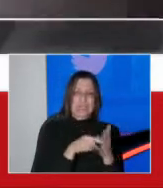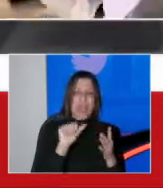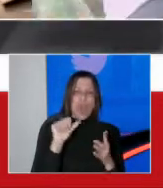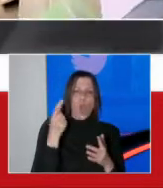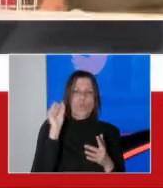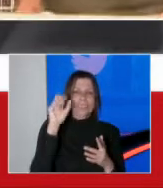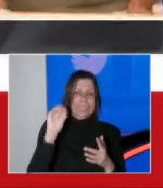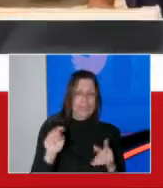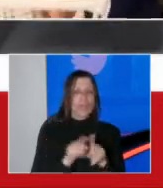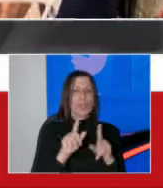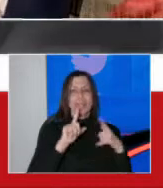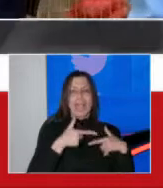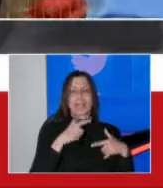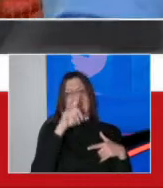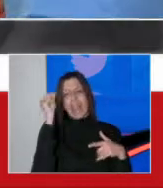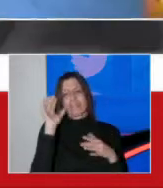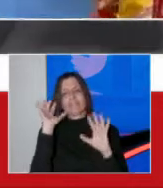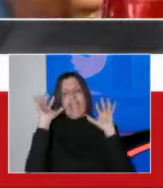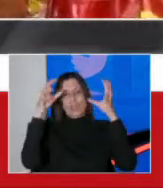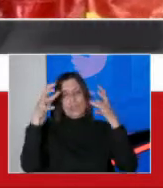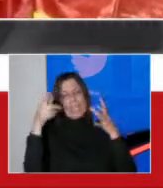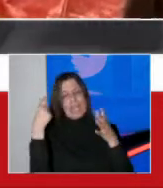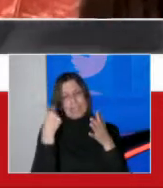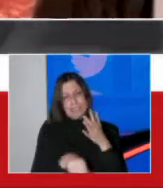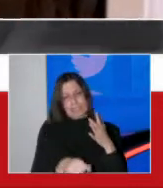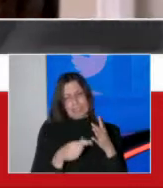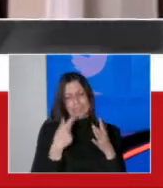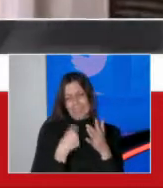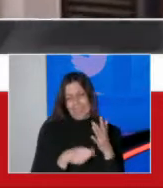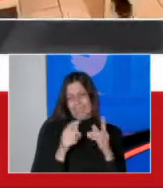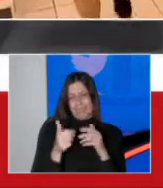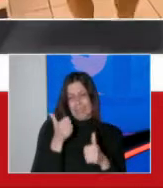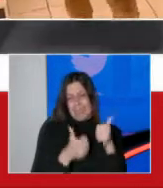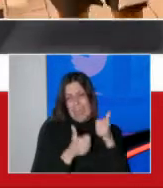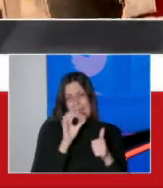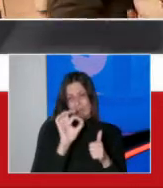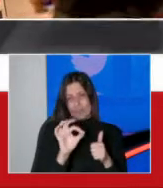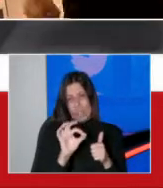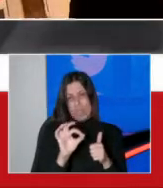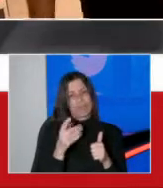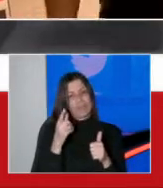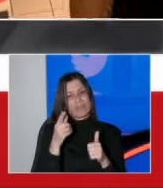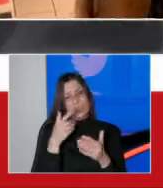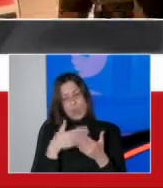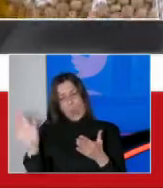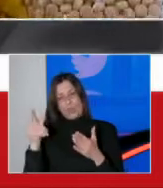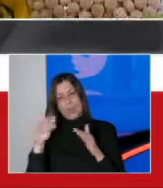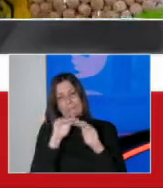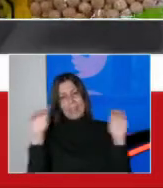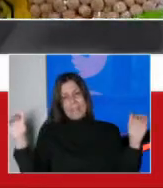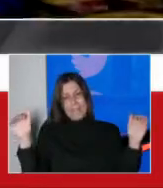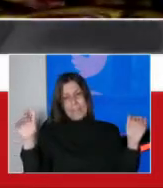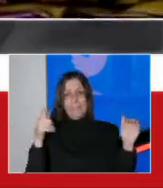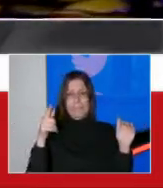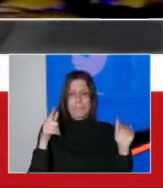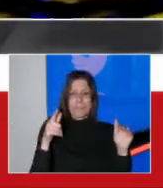כמו מכבי תל אביב בכדורסל ירכשו את המתחרים שלהם ויחסלו אותם, יורידו אותם מהמדפים, ובעצם